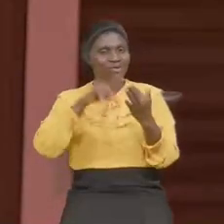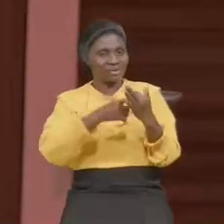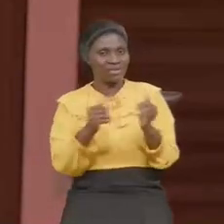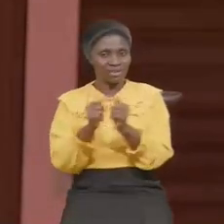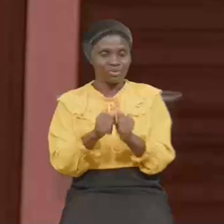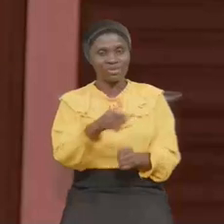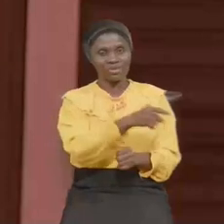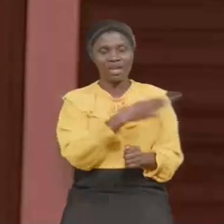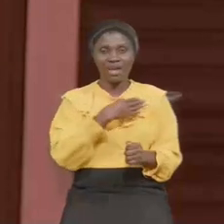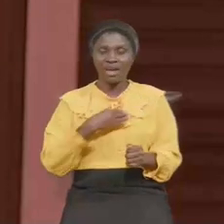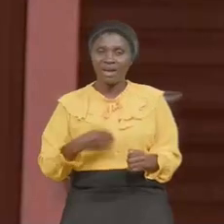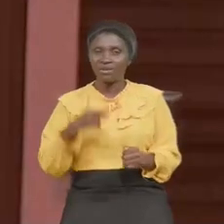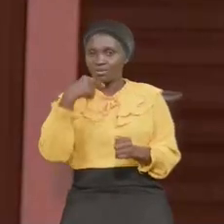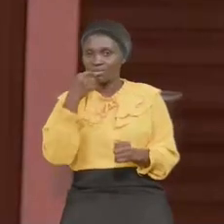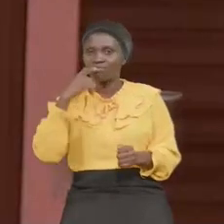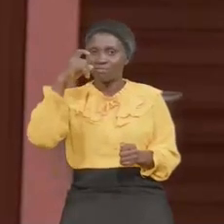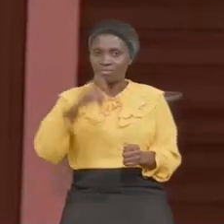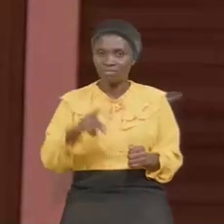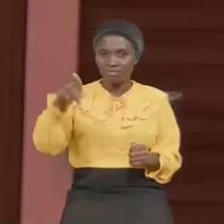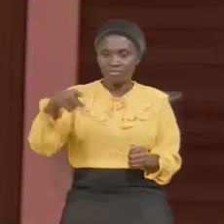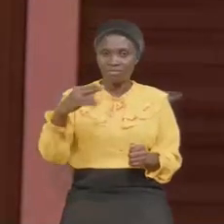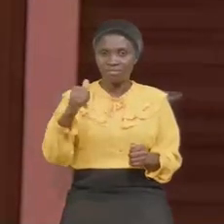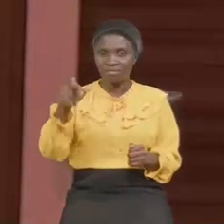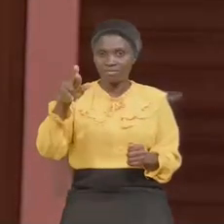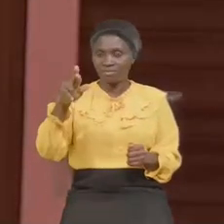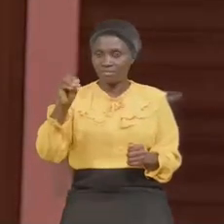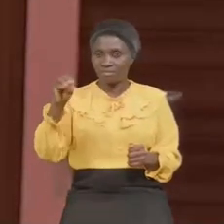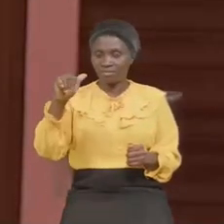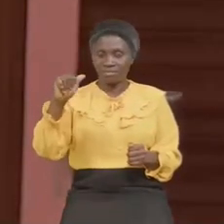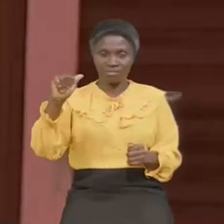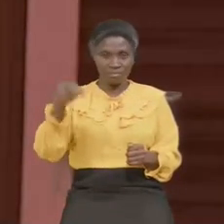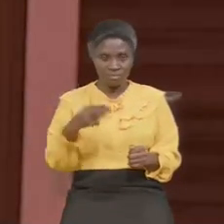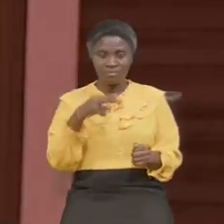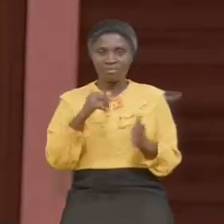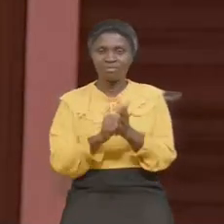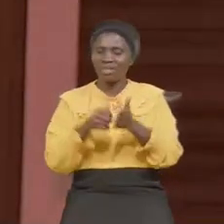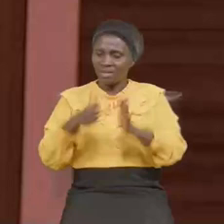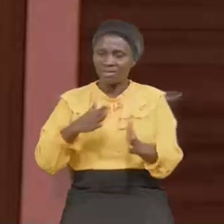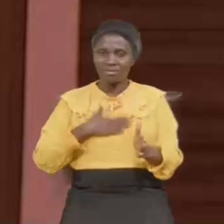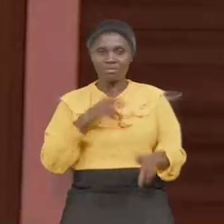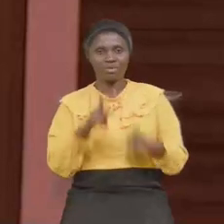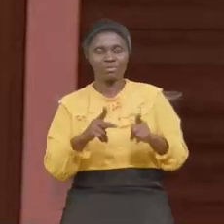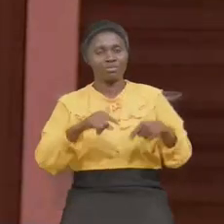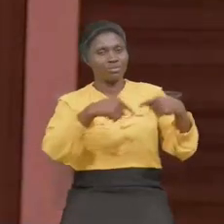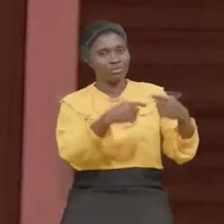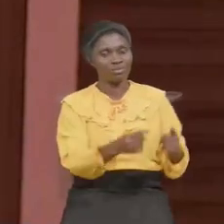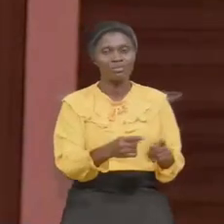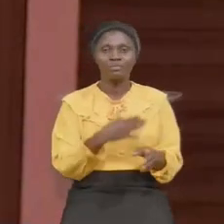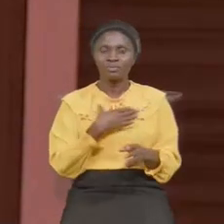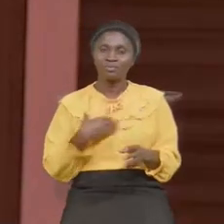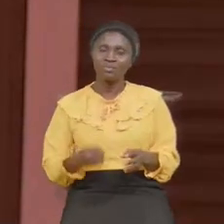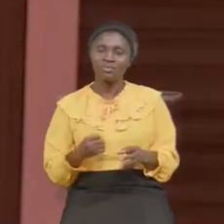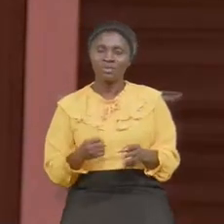peuple. Il prenait plaisir en eux. Il a trouvé encore un peuple. Et il a trouvé le peuple qui va le